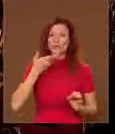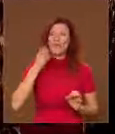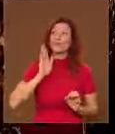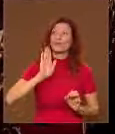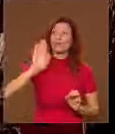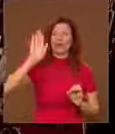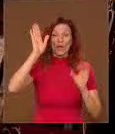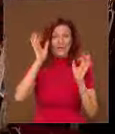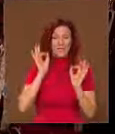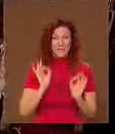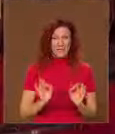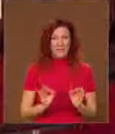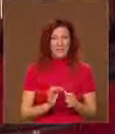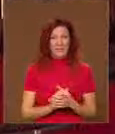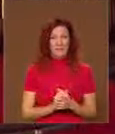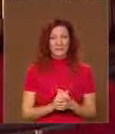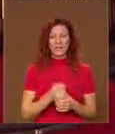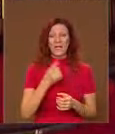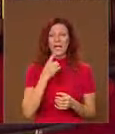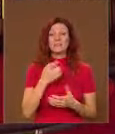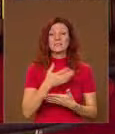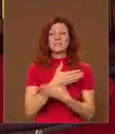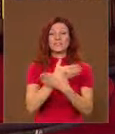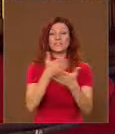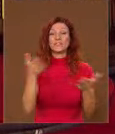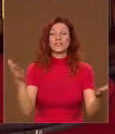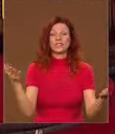истина. И всех, и